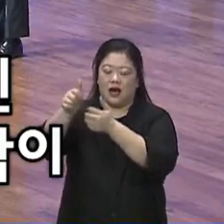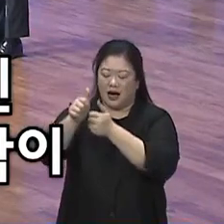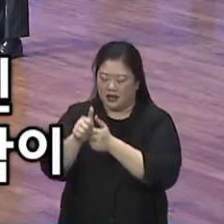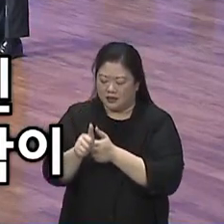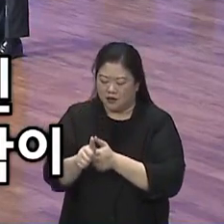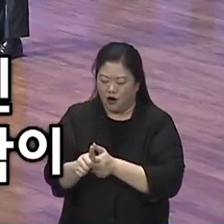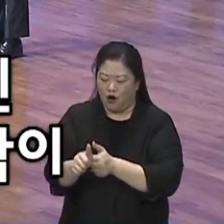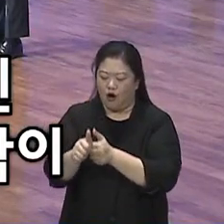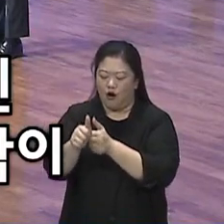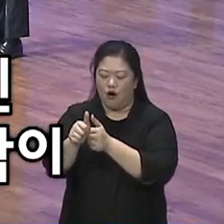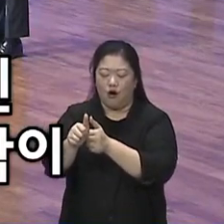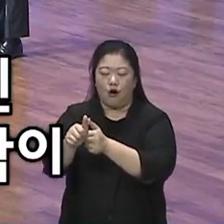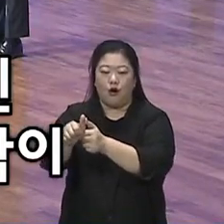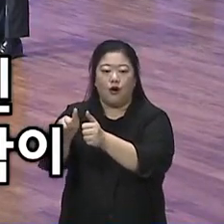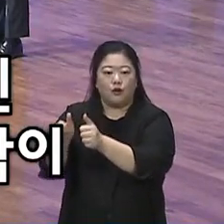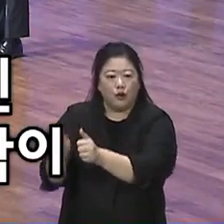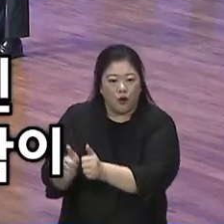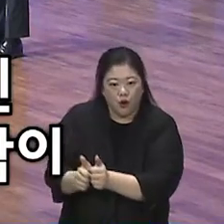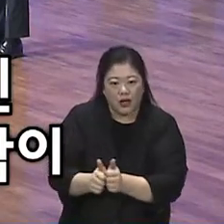주님 따르며